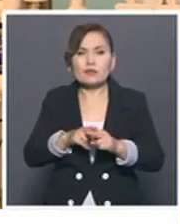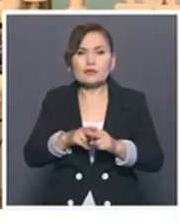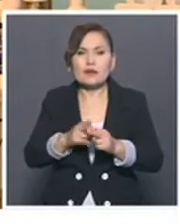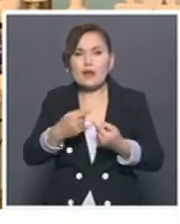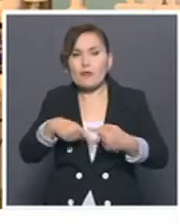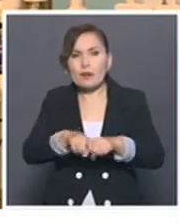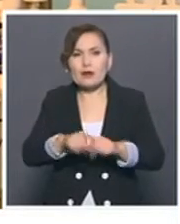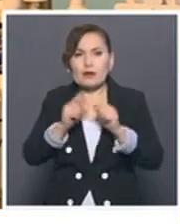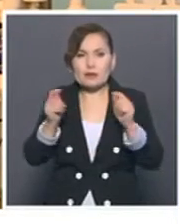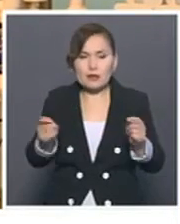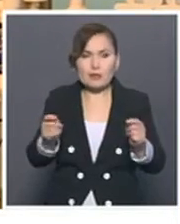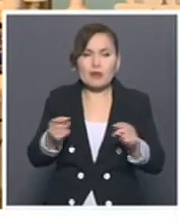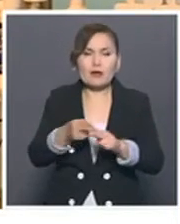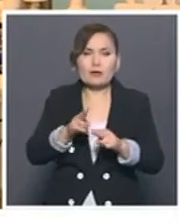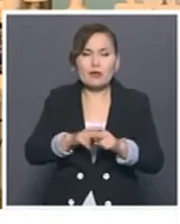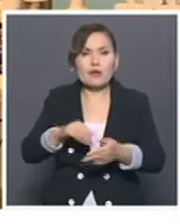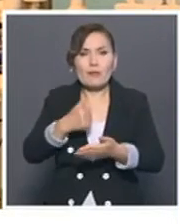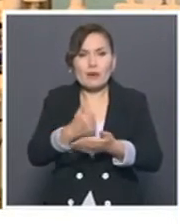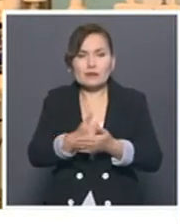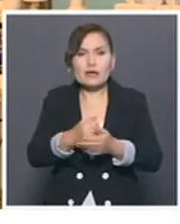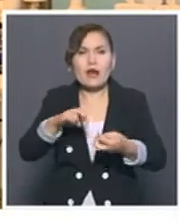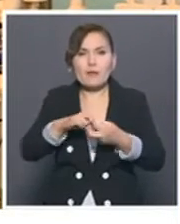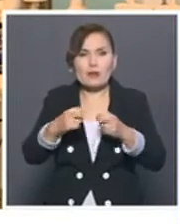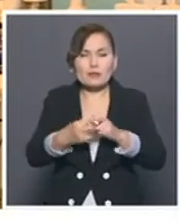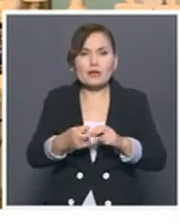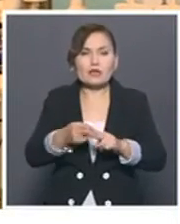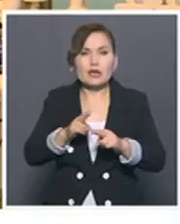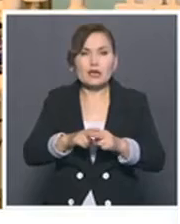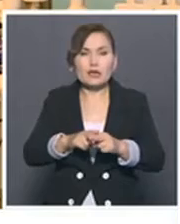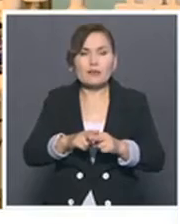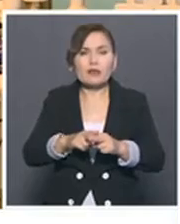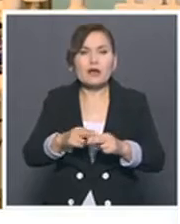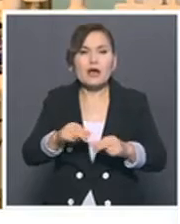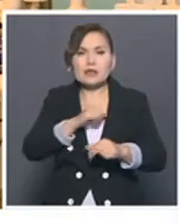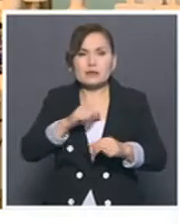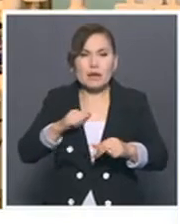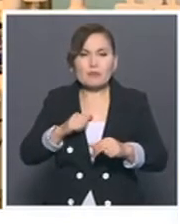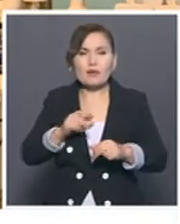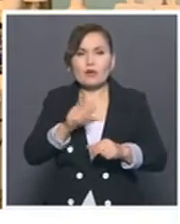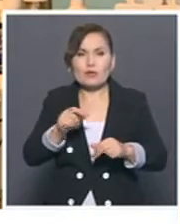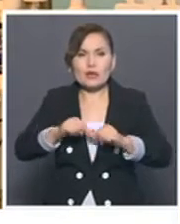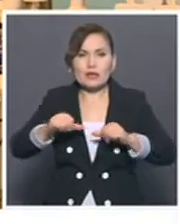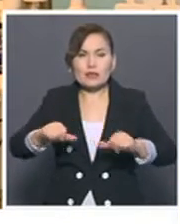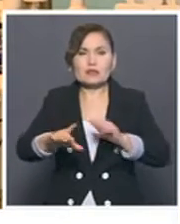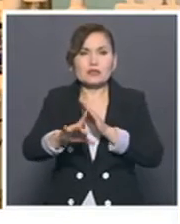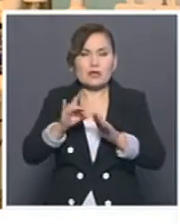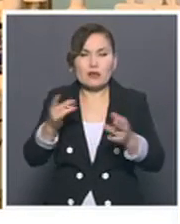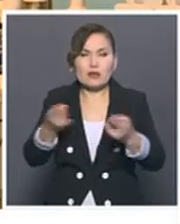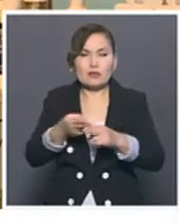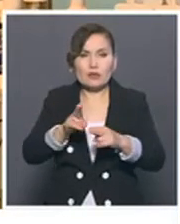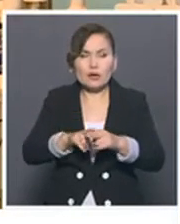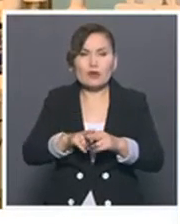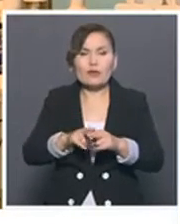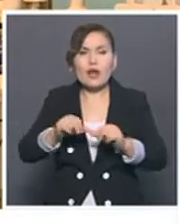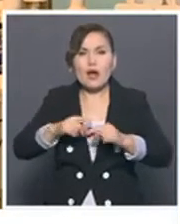ма, немесе жай серіктестік, ол басты мәселе. Екінші, үй кеңесін сайлау керек. Үшінші, ол жаңағы бірлестіктің